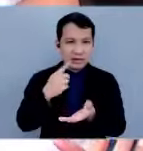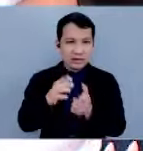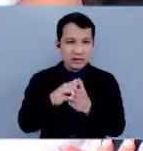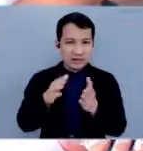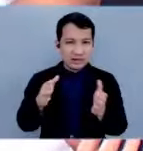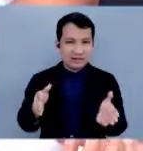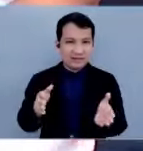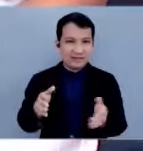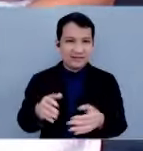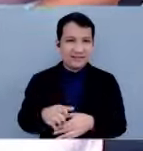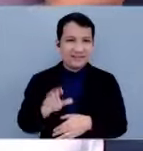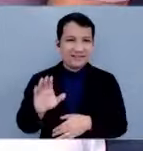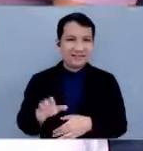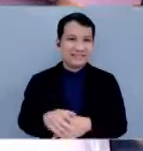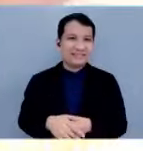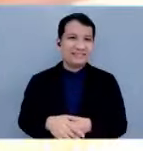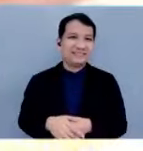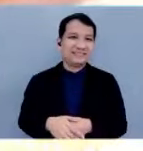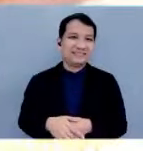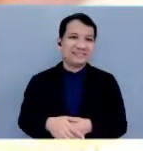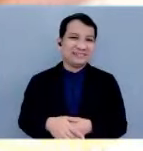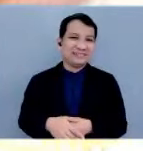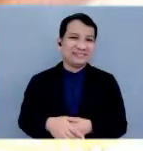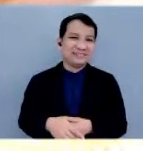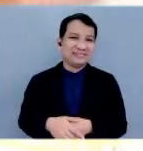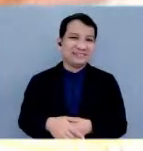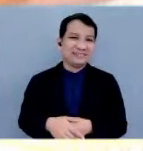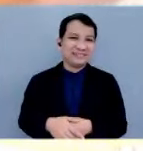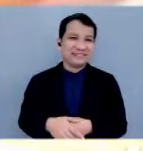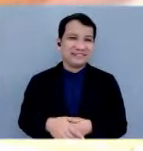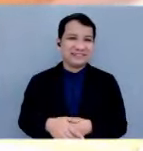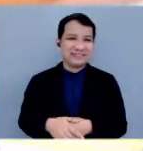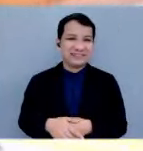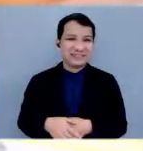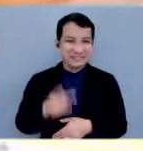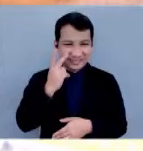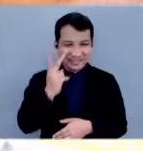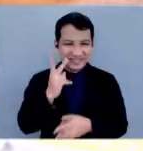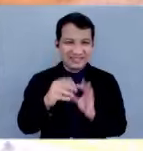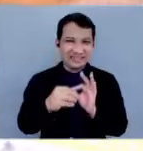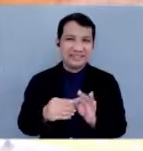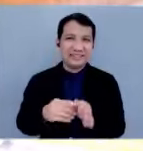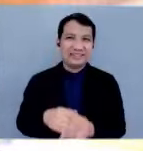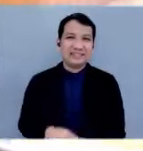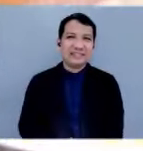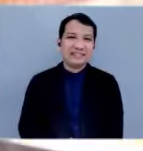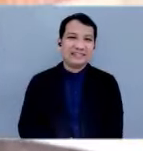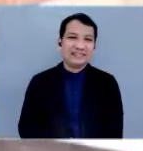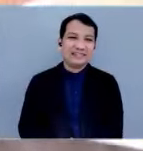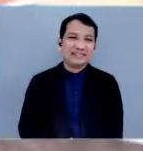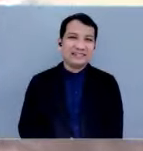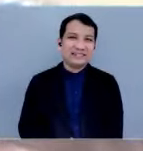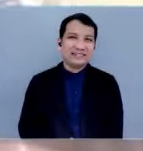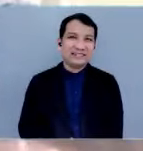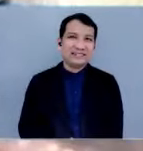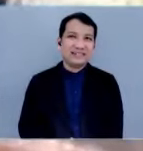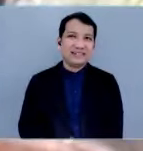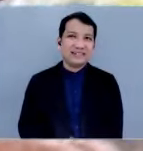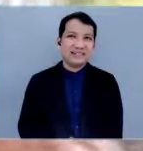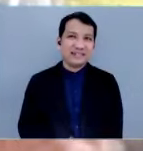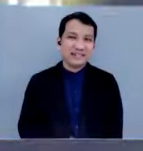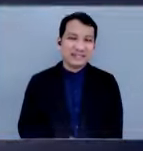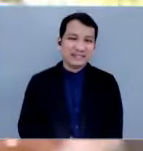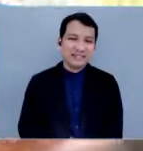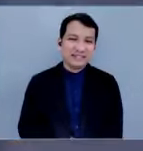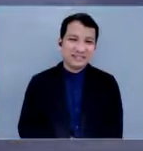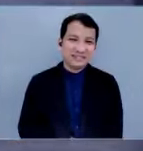Yes. Masyado ano, may toddler ako dito sa kanan. Sorry! Si Mama Chiki pala yun. Joke lang. Oh my gosh. Kasi si